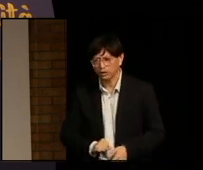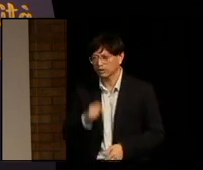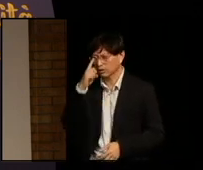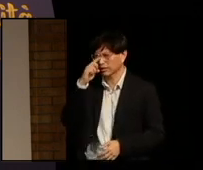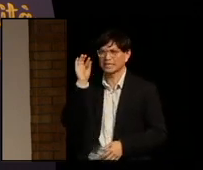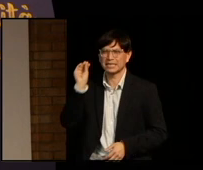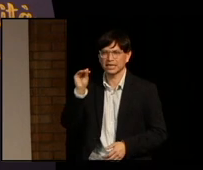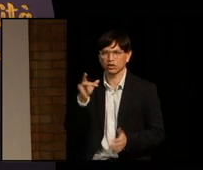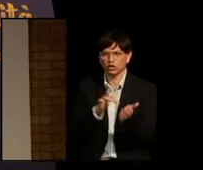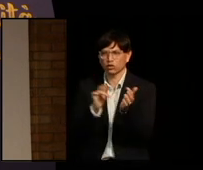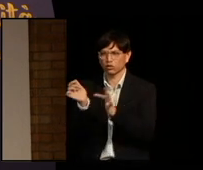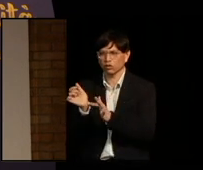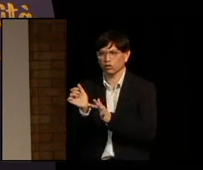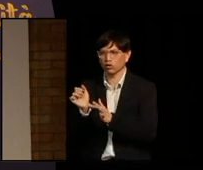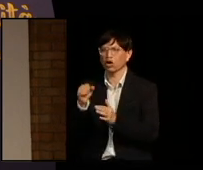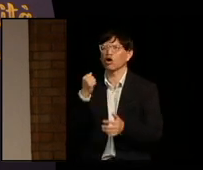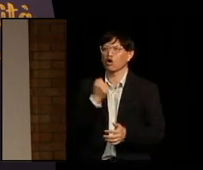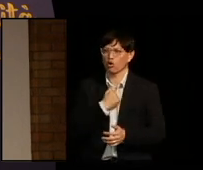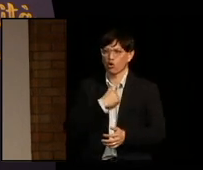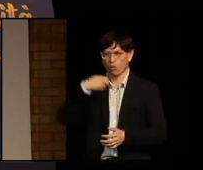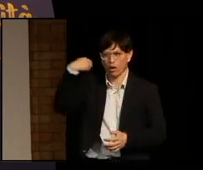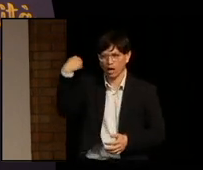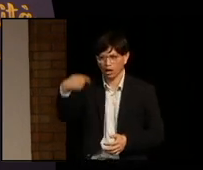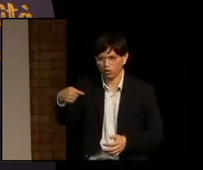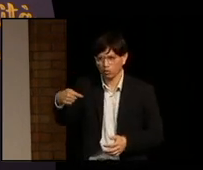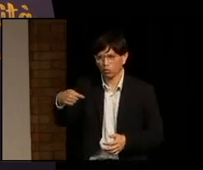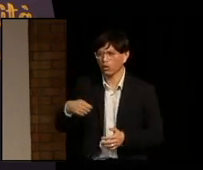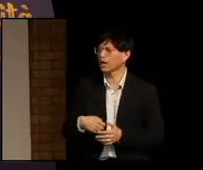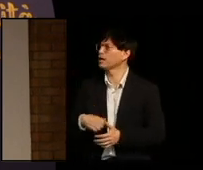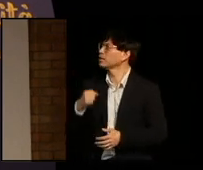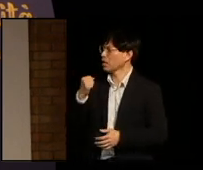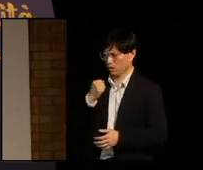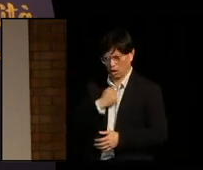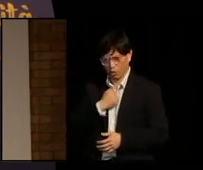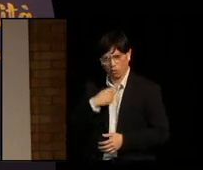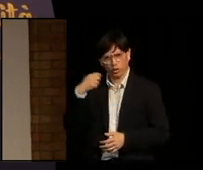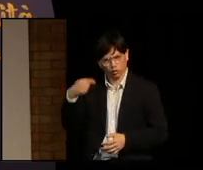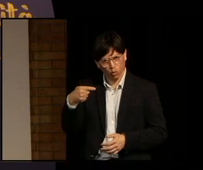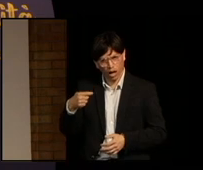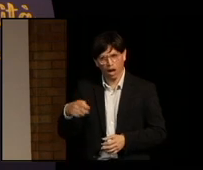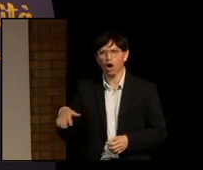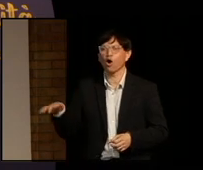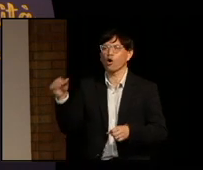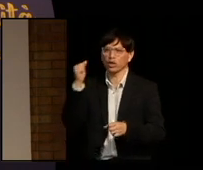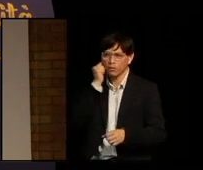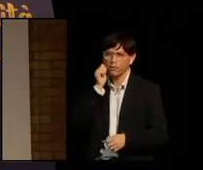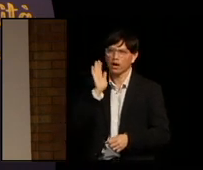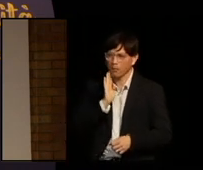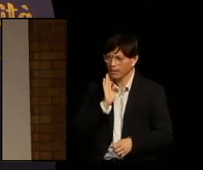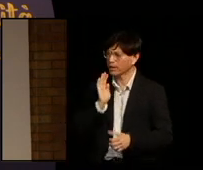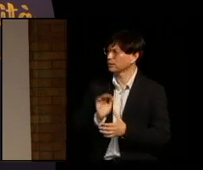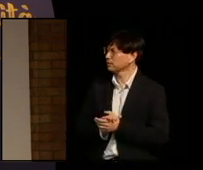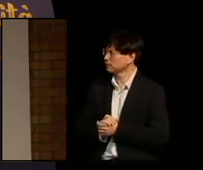a Gesù ma è per colpa sua dei peccati suoi o dei peccati dei suoi genitori e quante volte di fronte alle